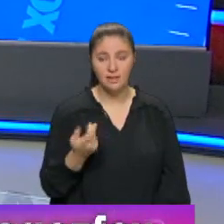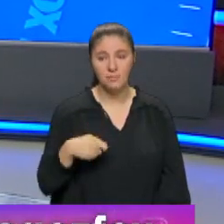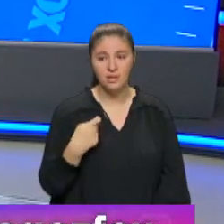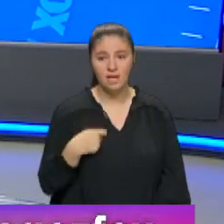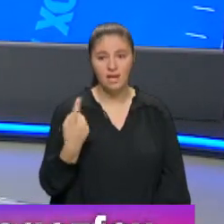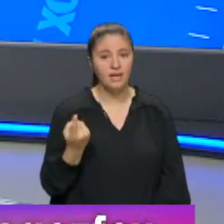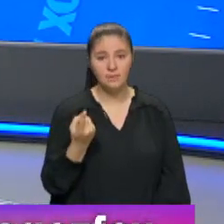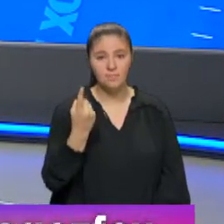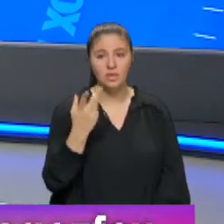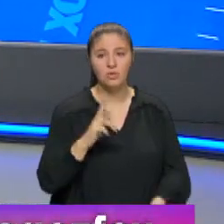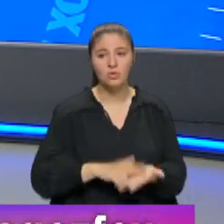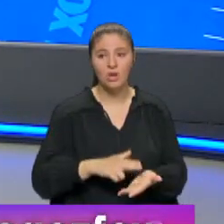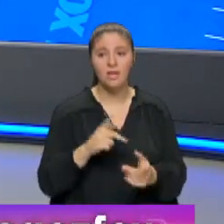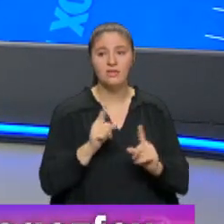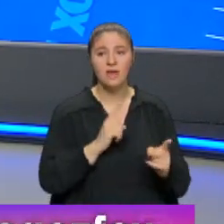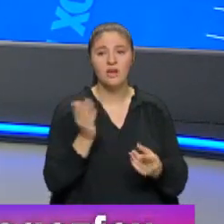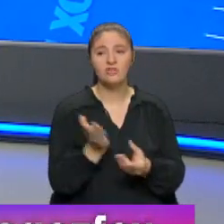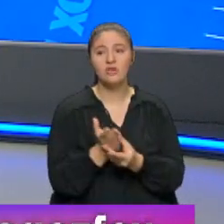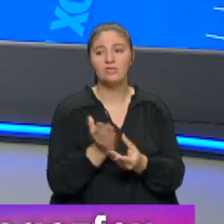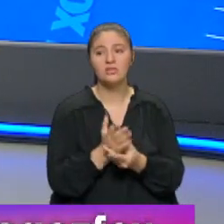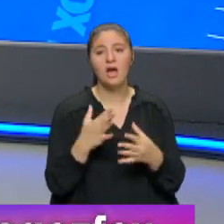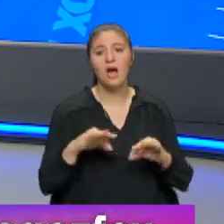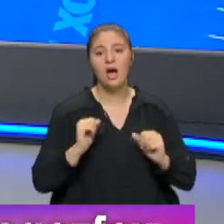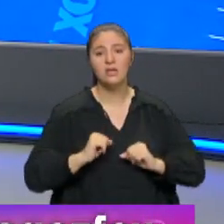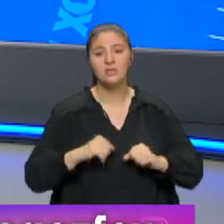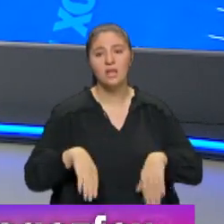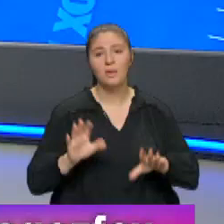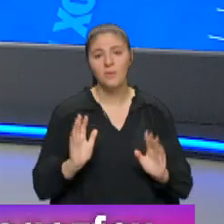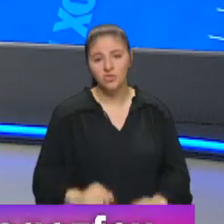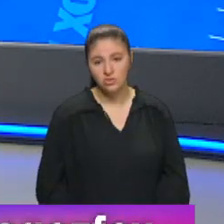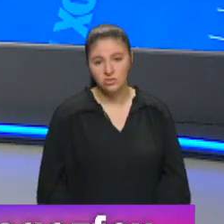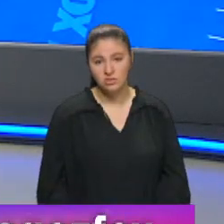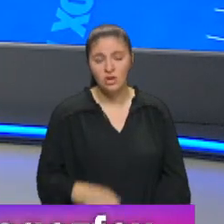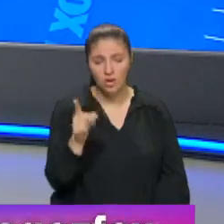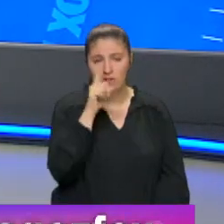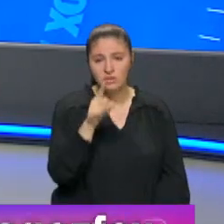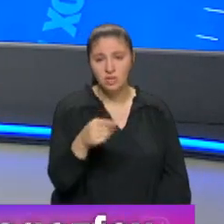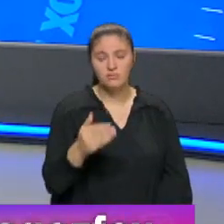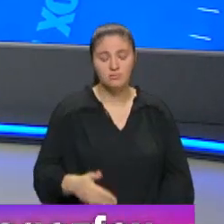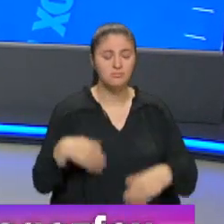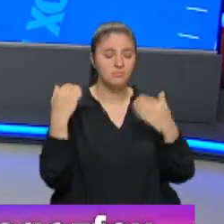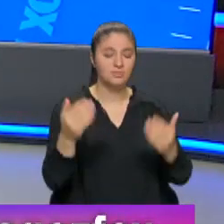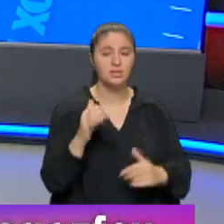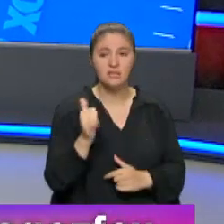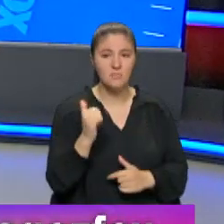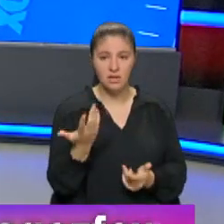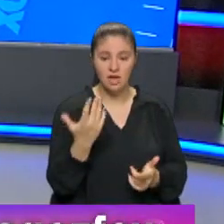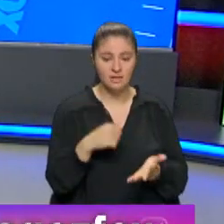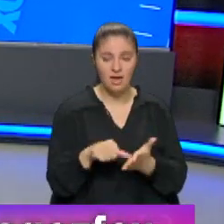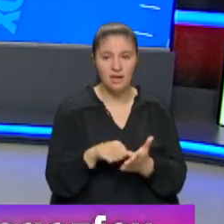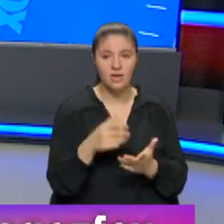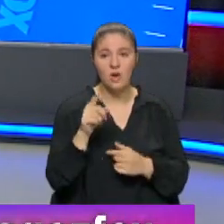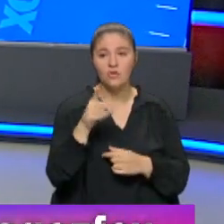Mazeret. Mazeret, bir üye dava dosyasına hazırlanamamış. O yüzden ileri bir tarihe, ne zaman, hani hangi